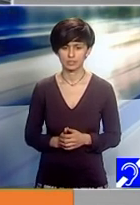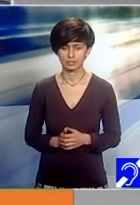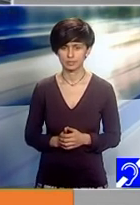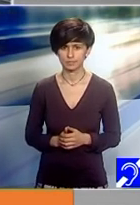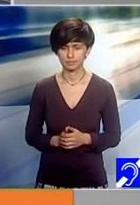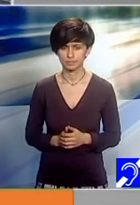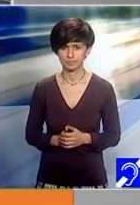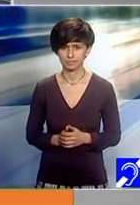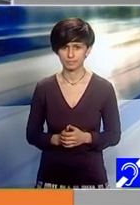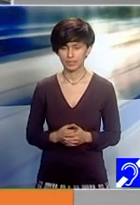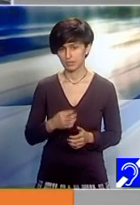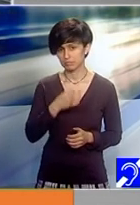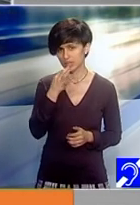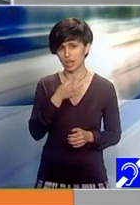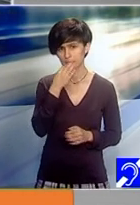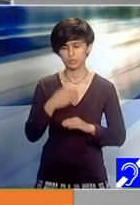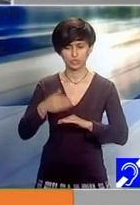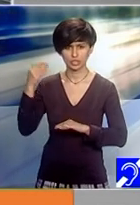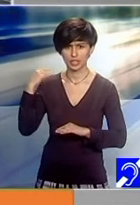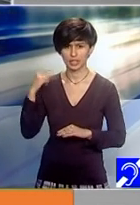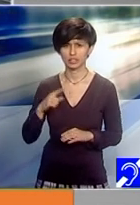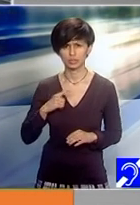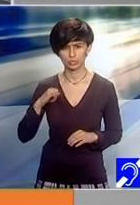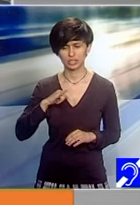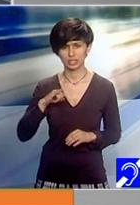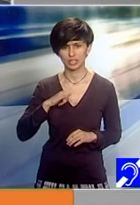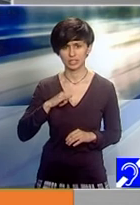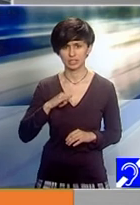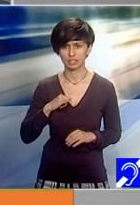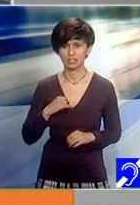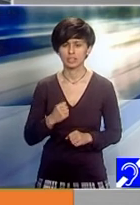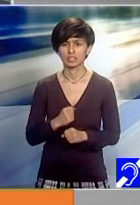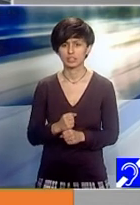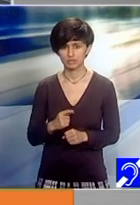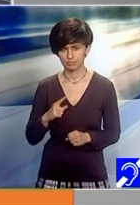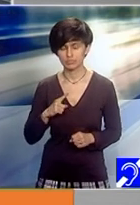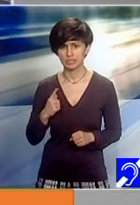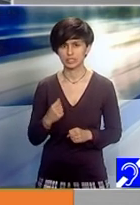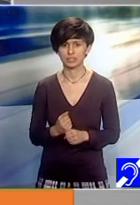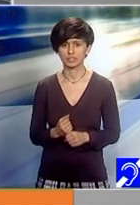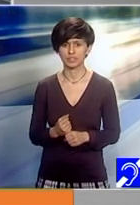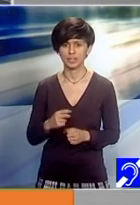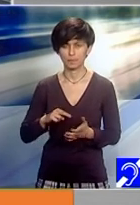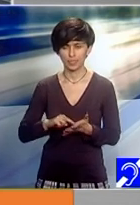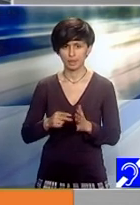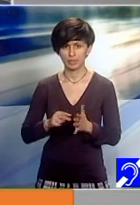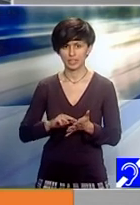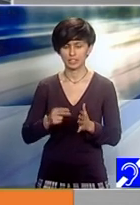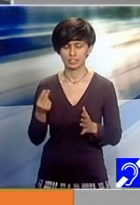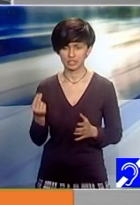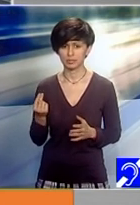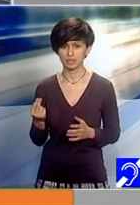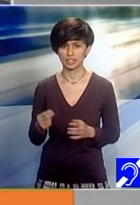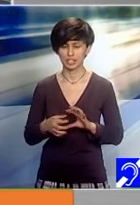în trecut, m-ar interesa foarte, foarte mult să fie în formă la Jocurile Olimpice, în maxim de